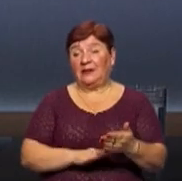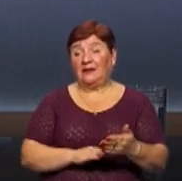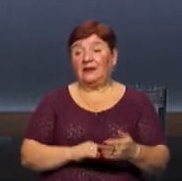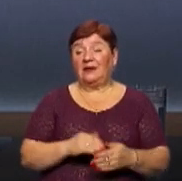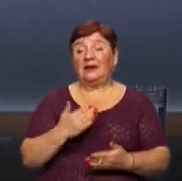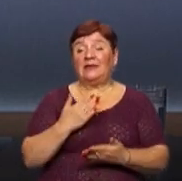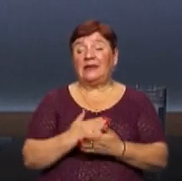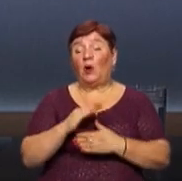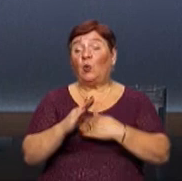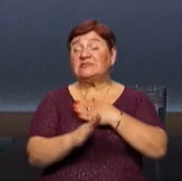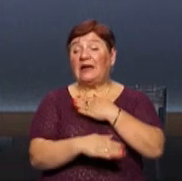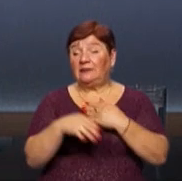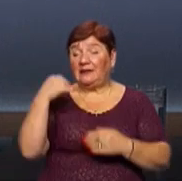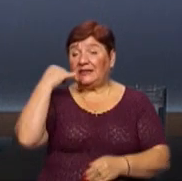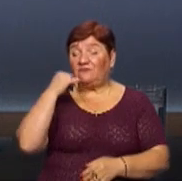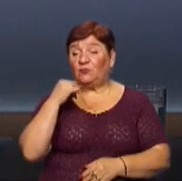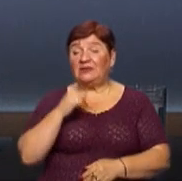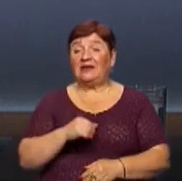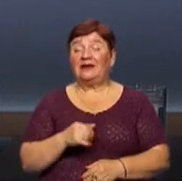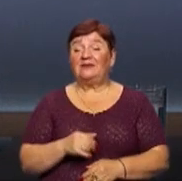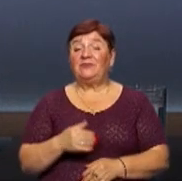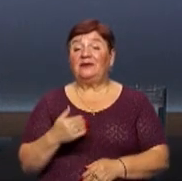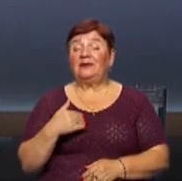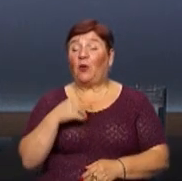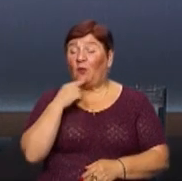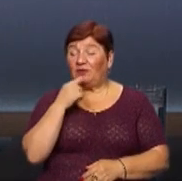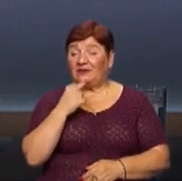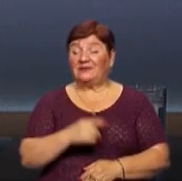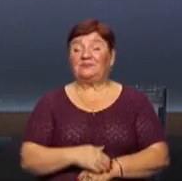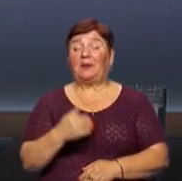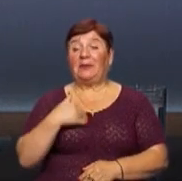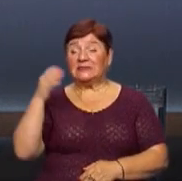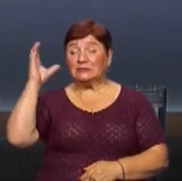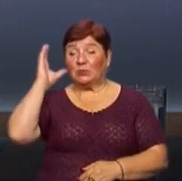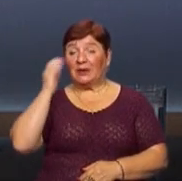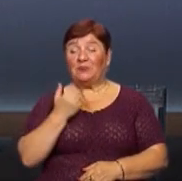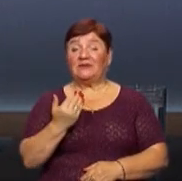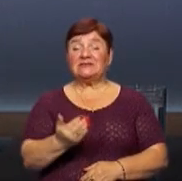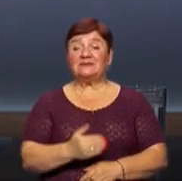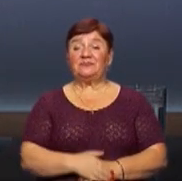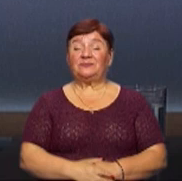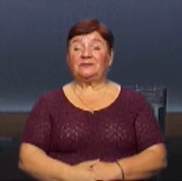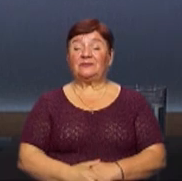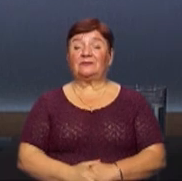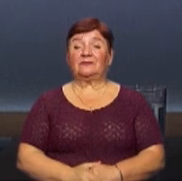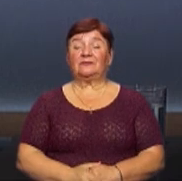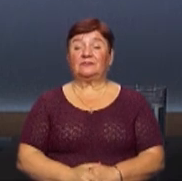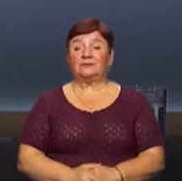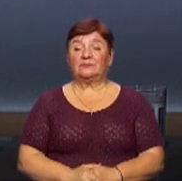вже останній телефонний дзвіночок. Будь ласка, ви в ефірі, кажіть. Ми вас слухаємо.